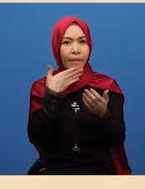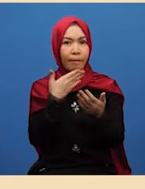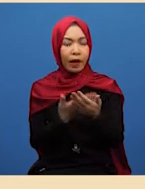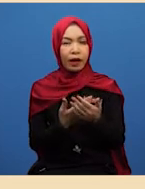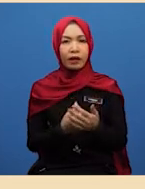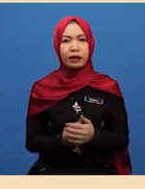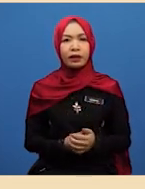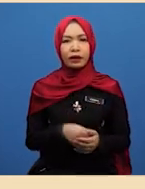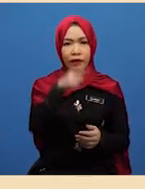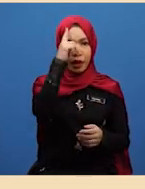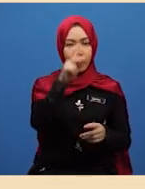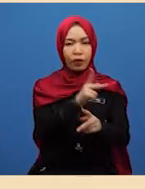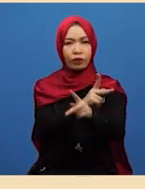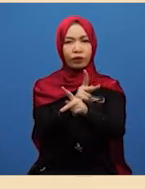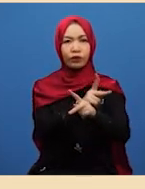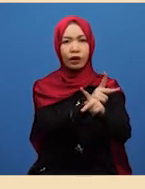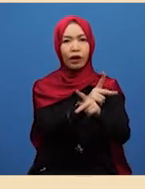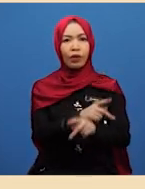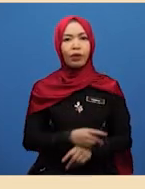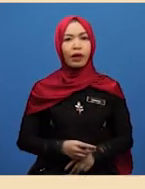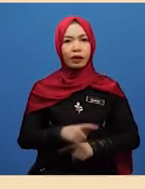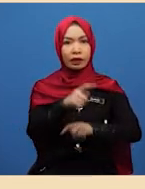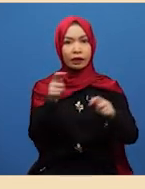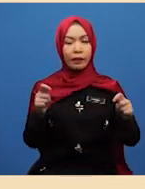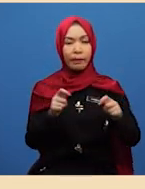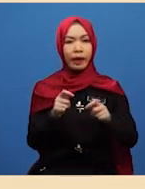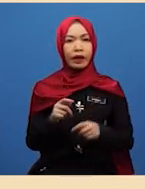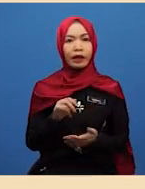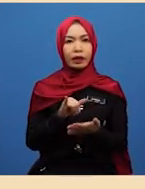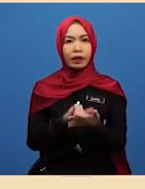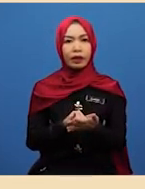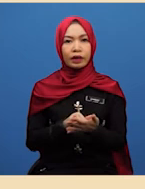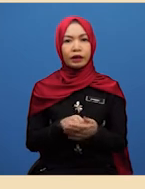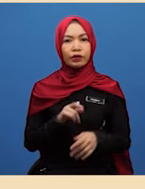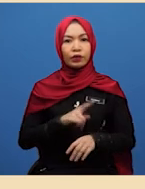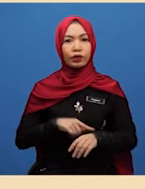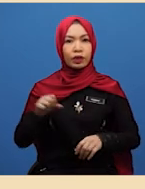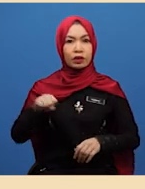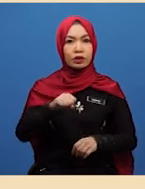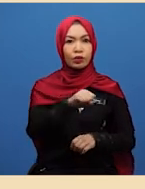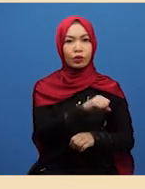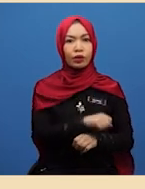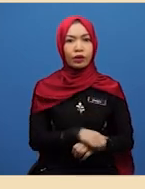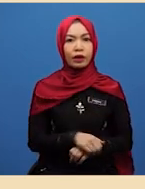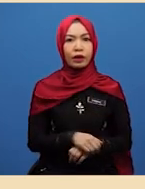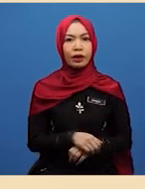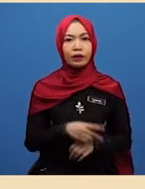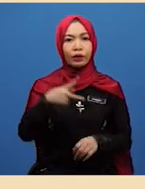bagi mengawal kawasan tersebut. Kubu di Sungai Skram dibina pada